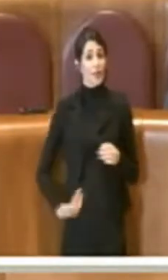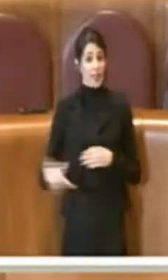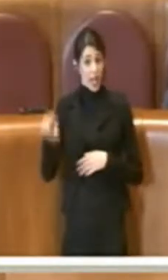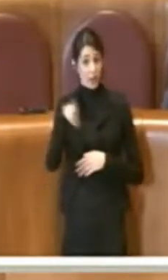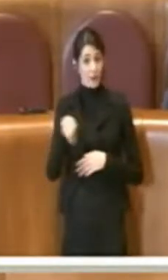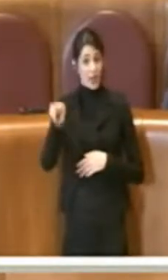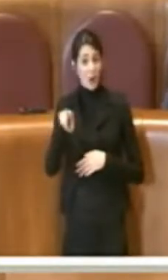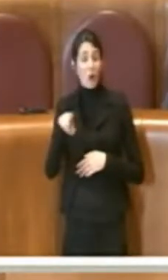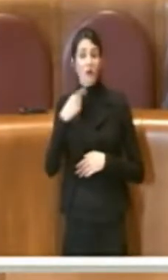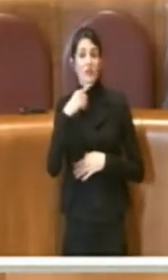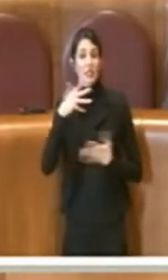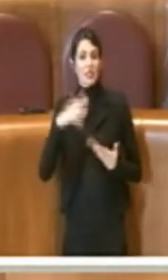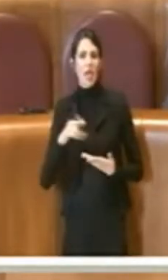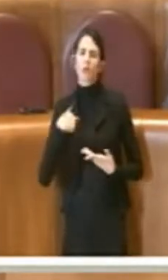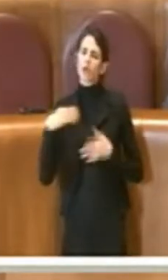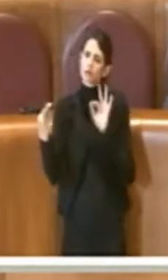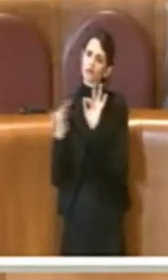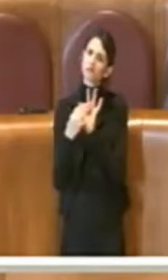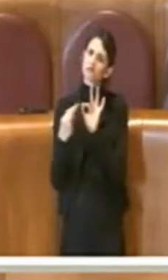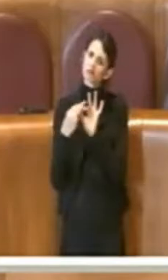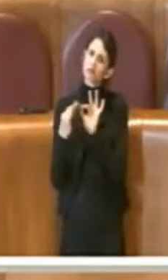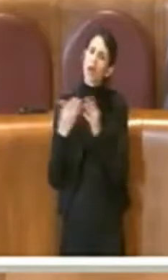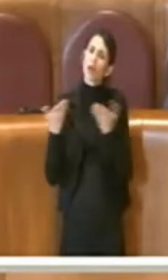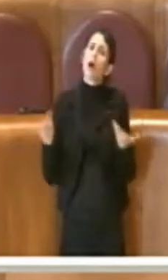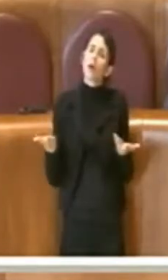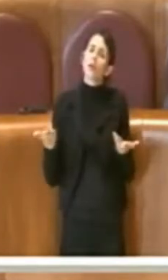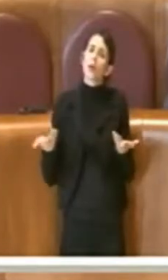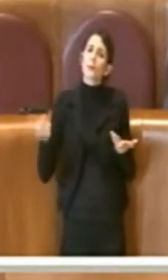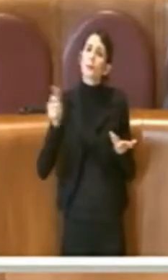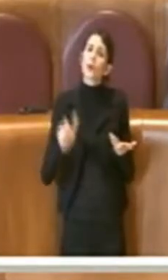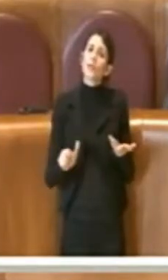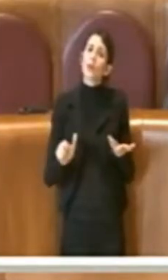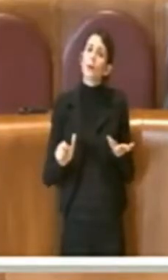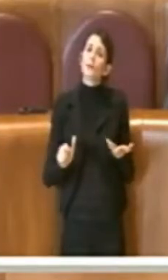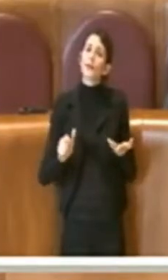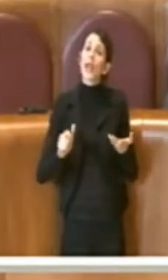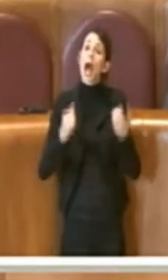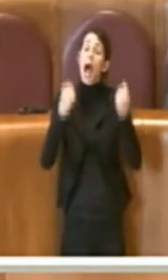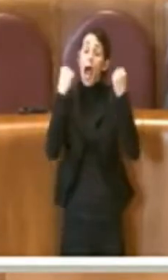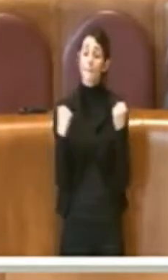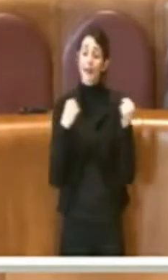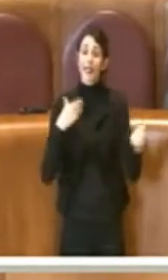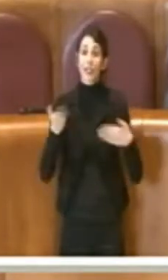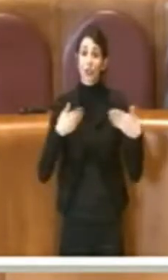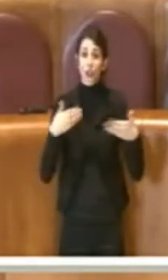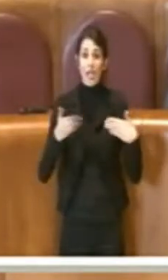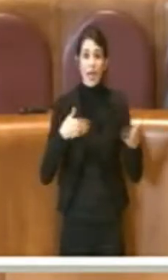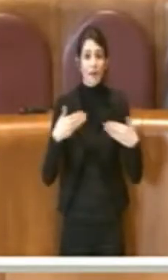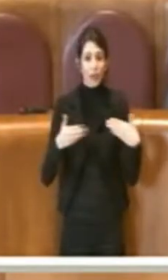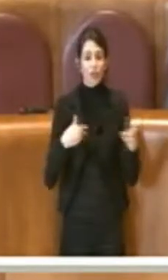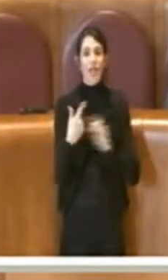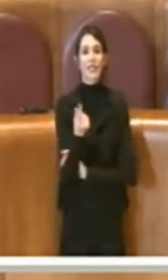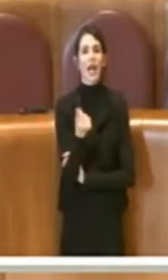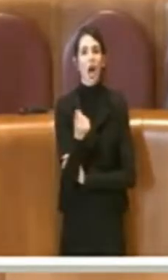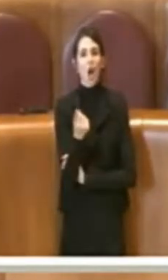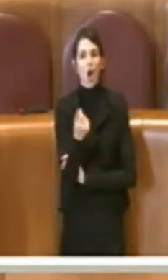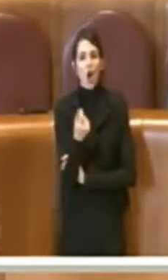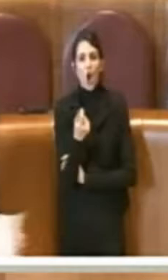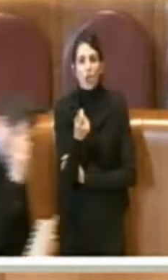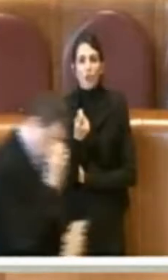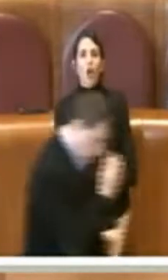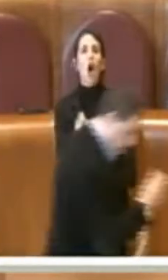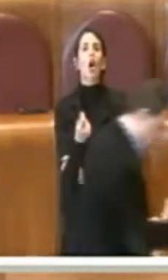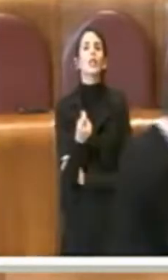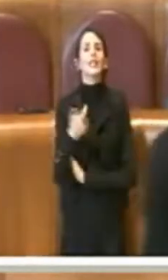senso del mio primo ordine del giorno, nel senso che questa emergenza abitativa non può, i soldi effettivamente che vengono risparmiati